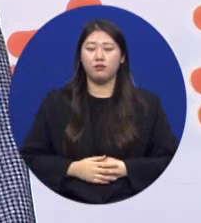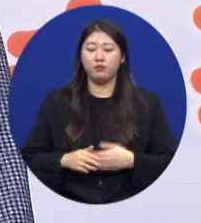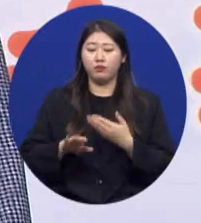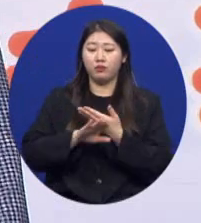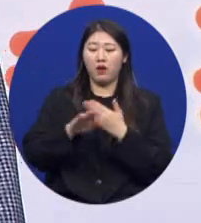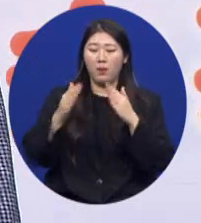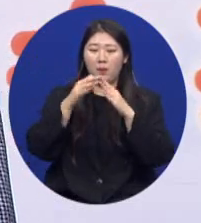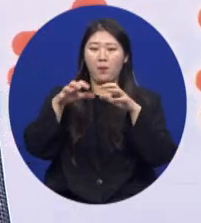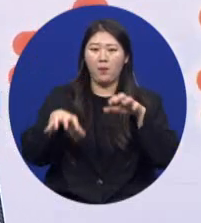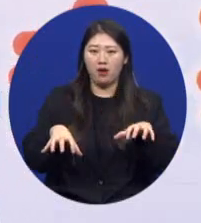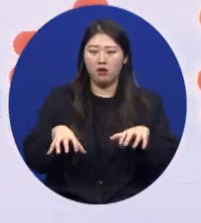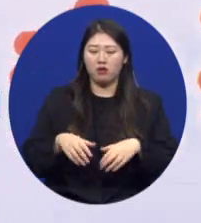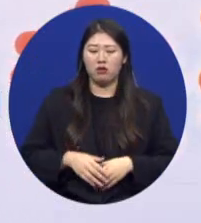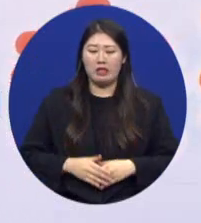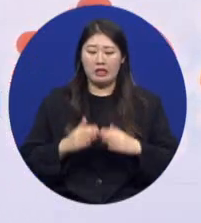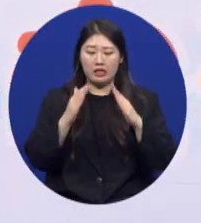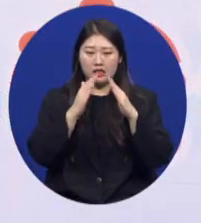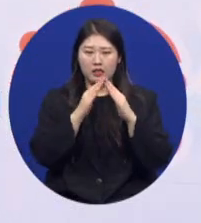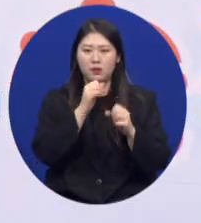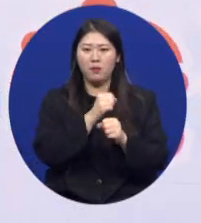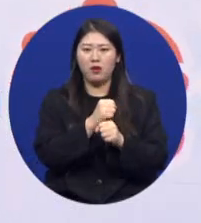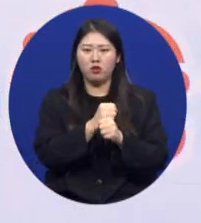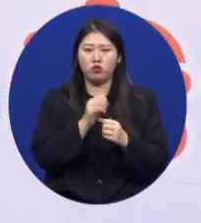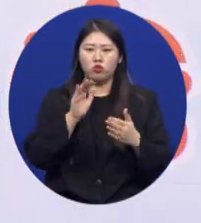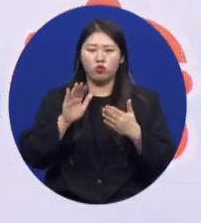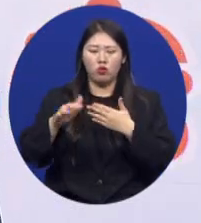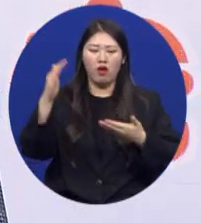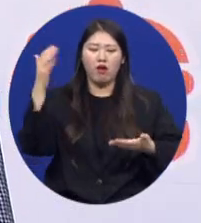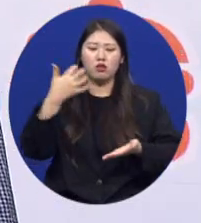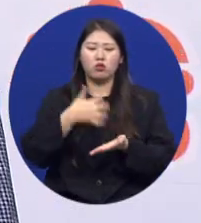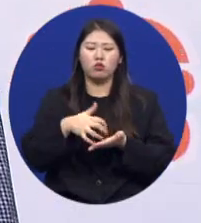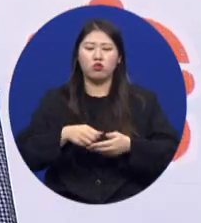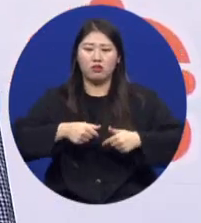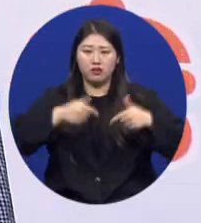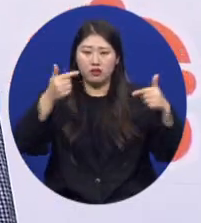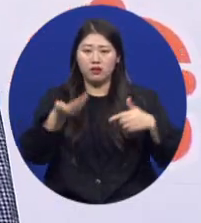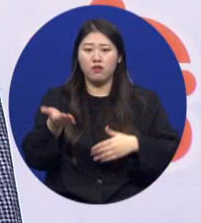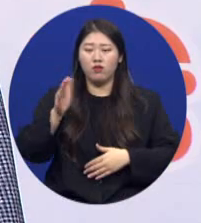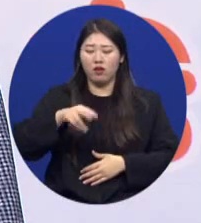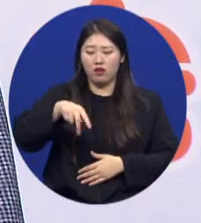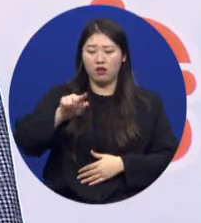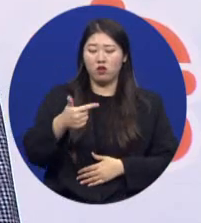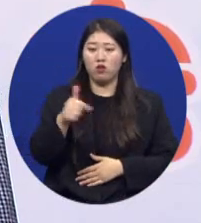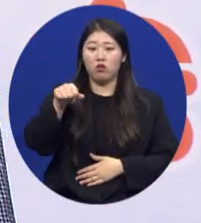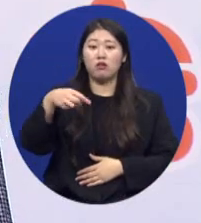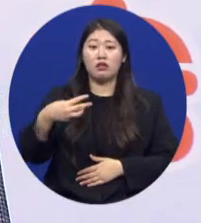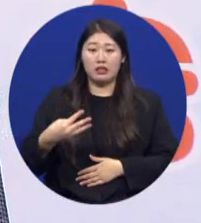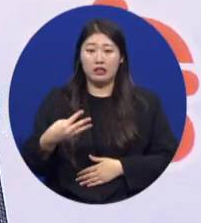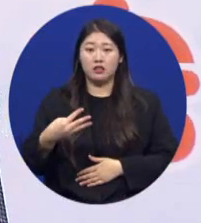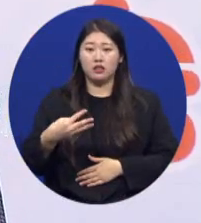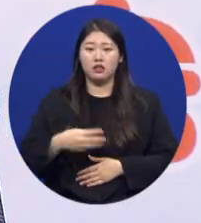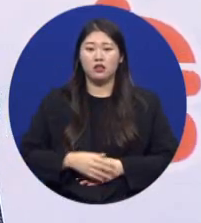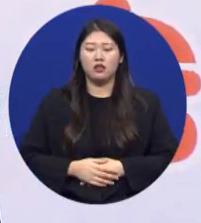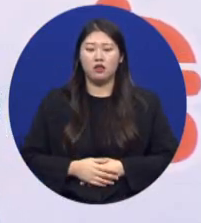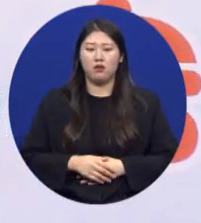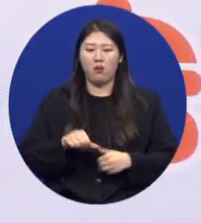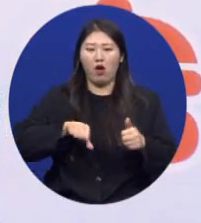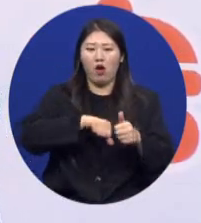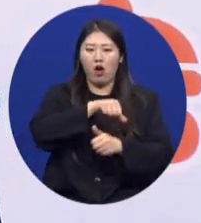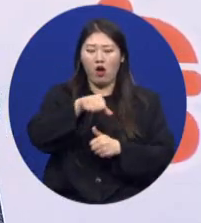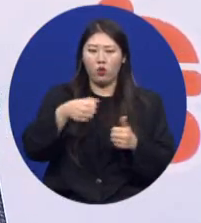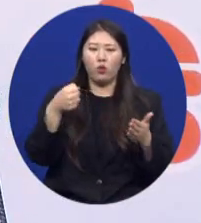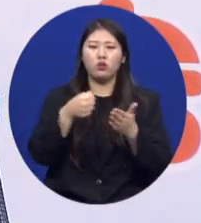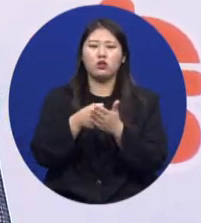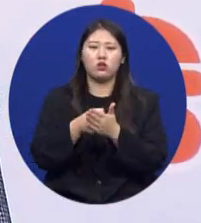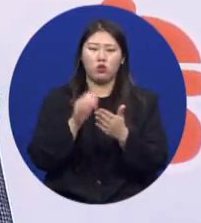마을은 뭐 집을 지어가지고 그 학생 수를 넓혀 나갔는데 선을인 경우는 이 생태 학교로